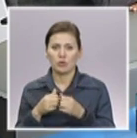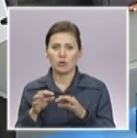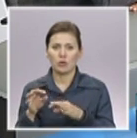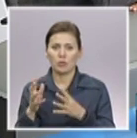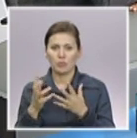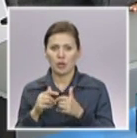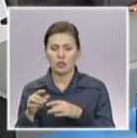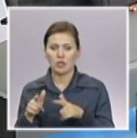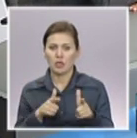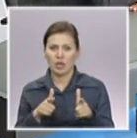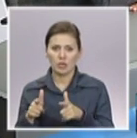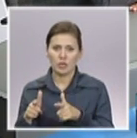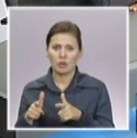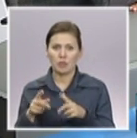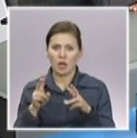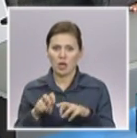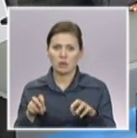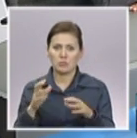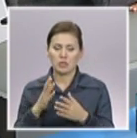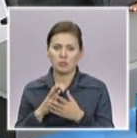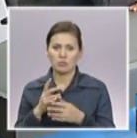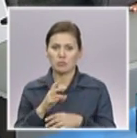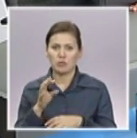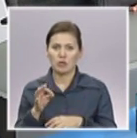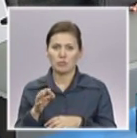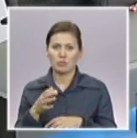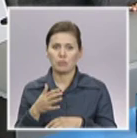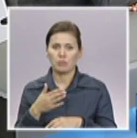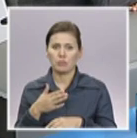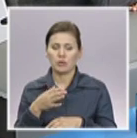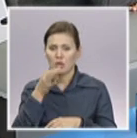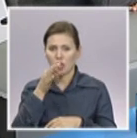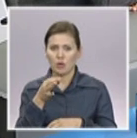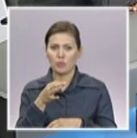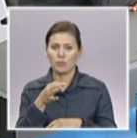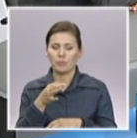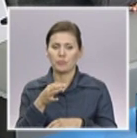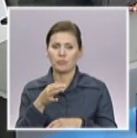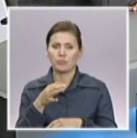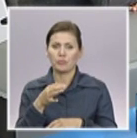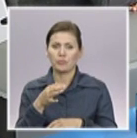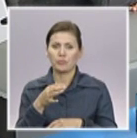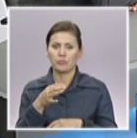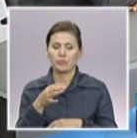дайындап қарастырып жатырмыз, бірақ мен бағана айтып кеттім, мынада